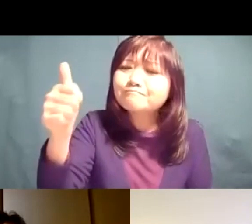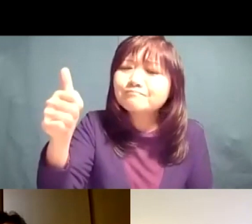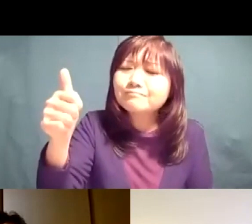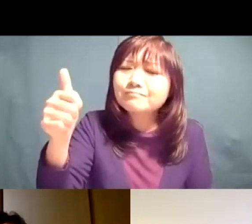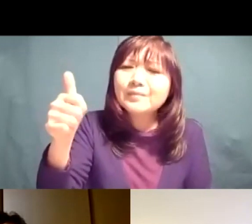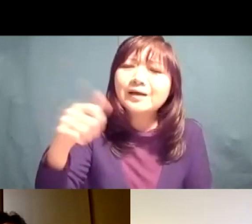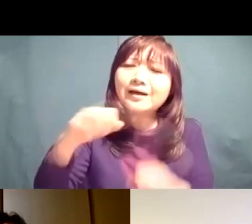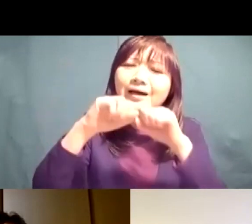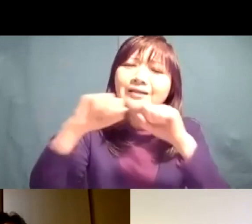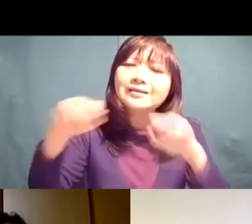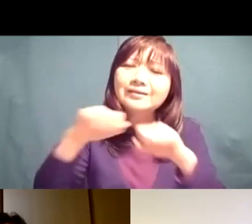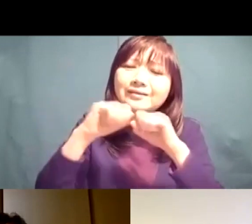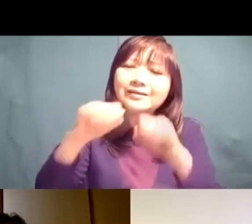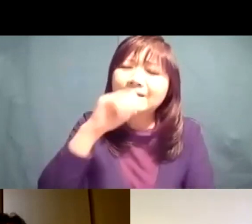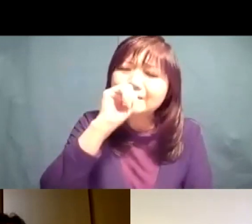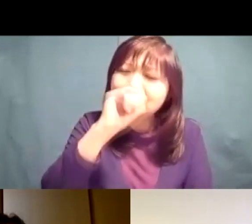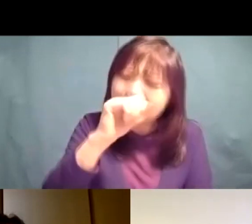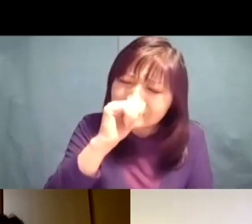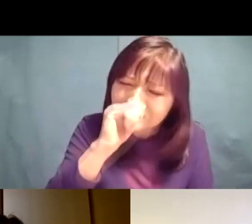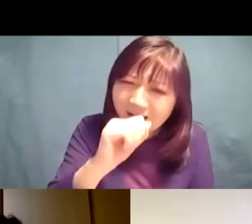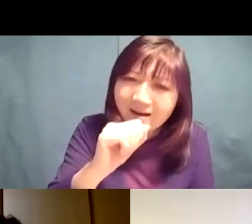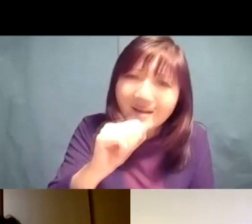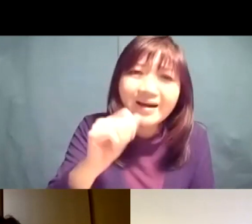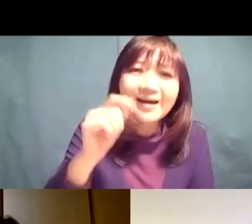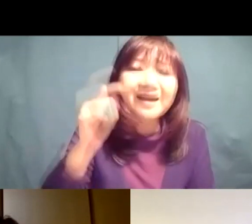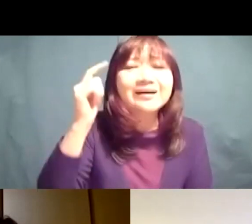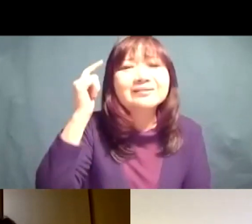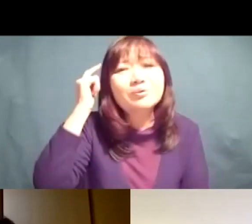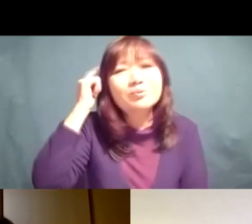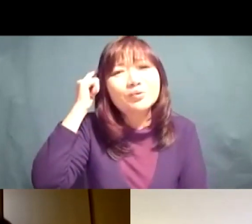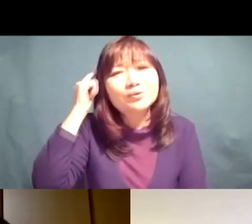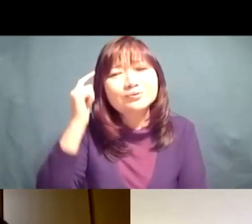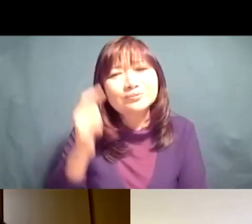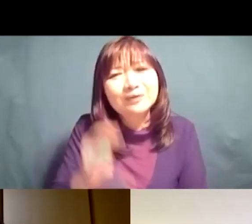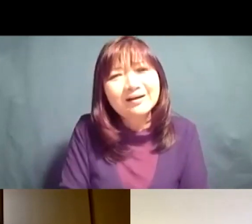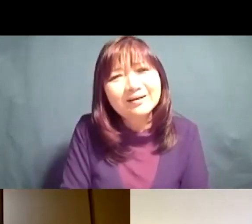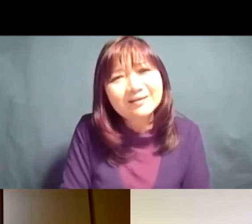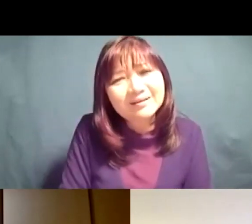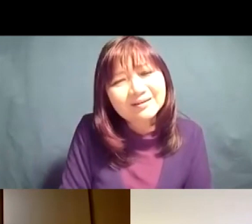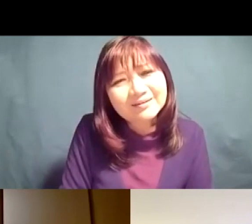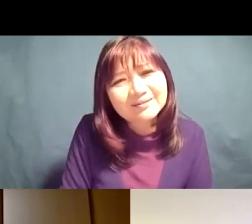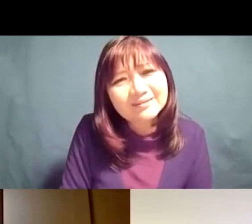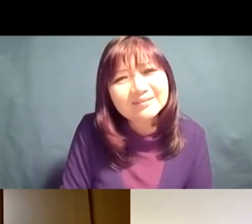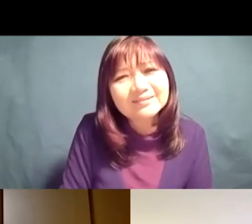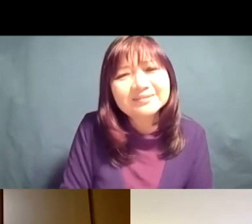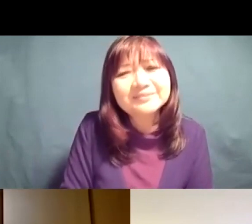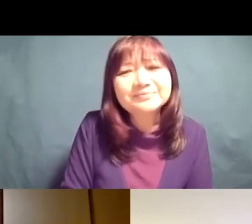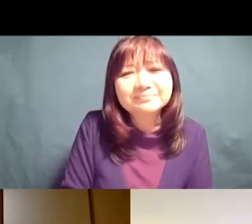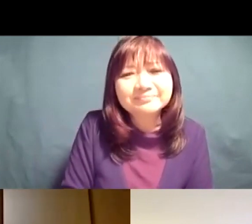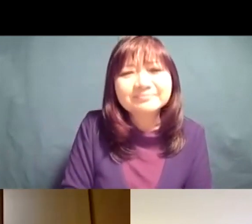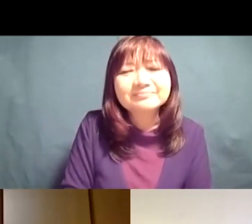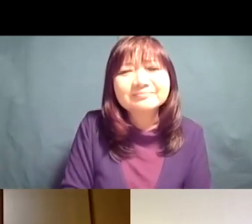あの人がいてくれたらと思うことばかりですよ。